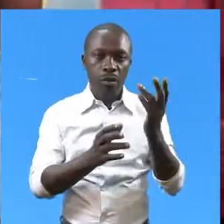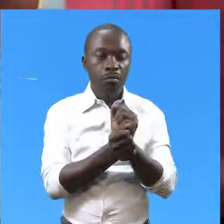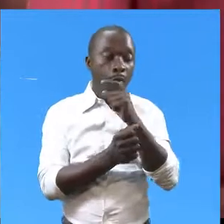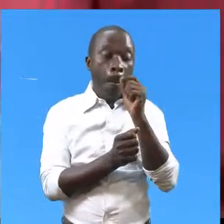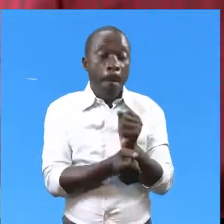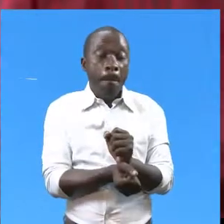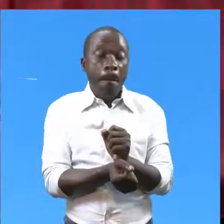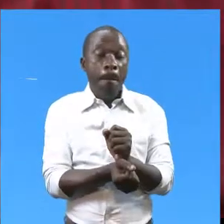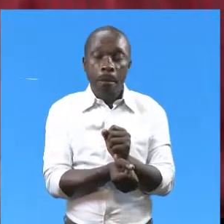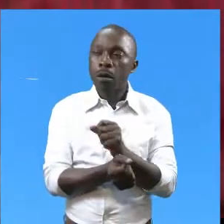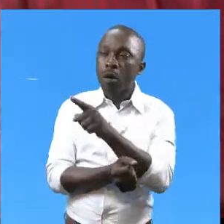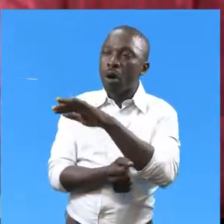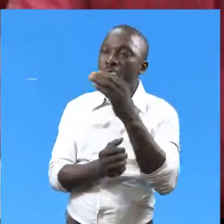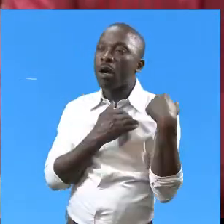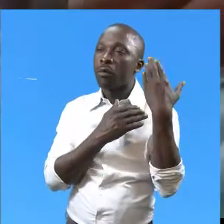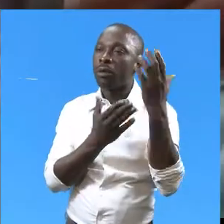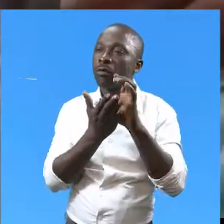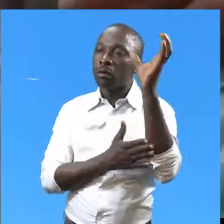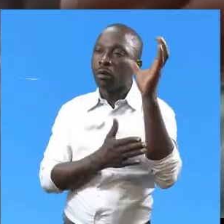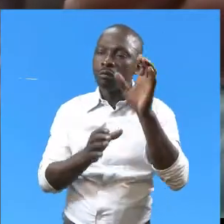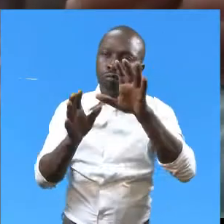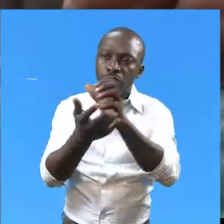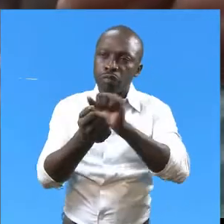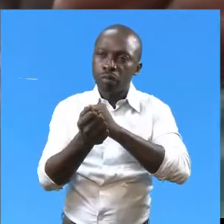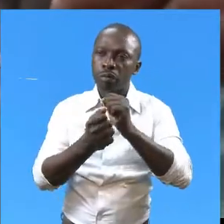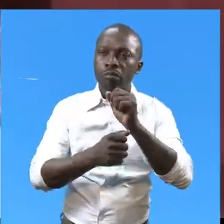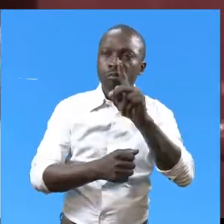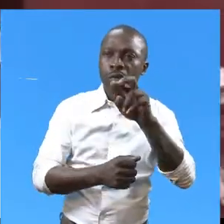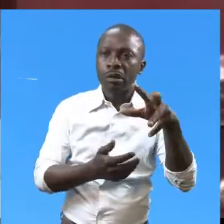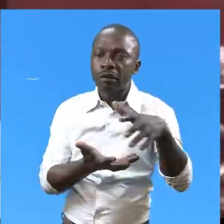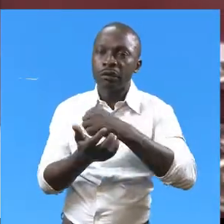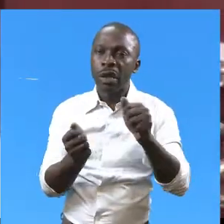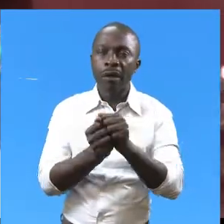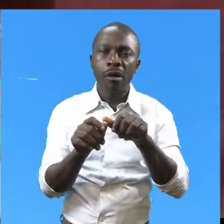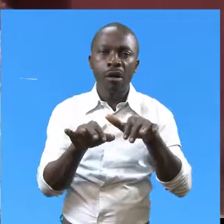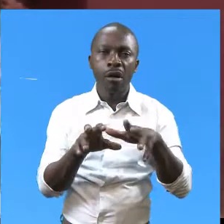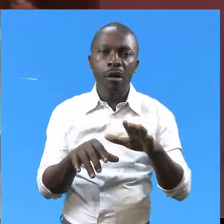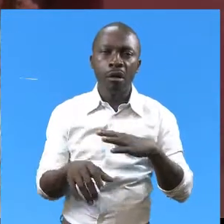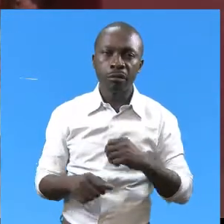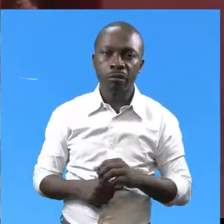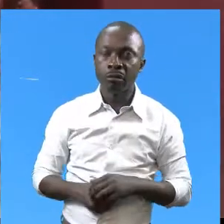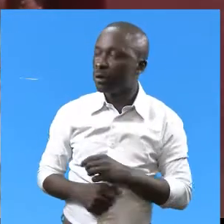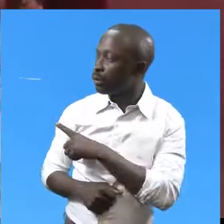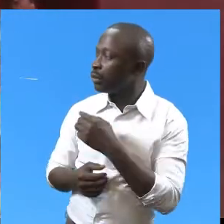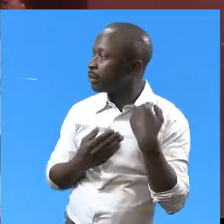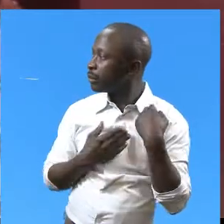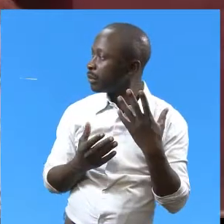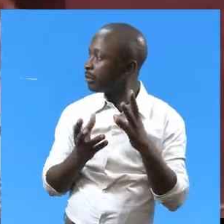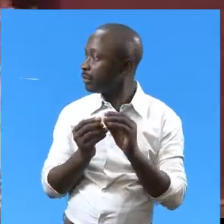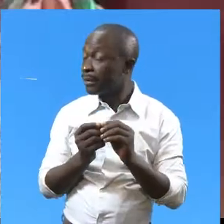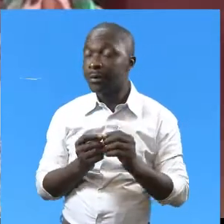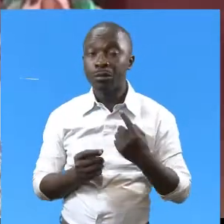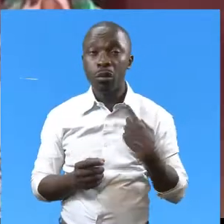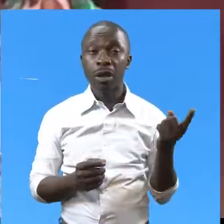proviseur. Après l'avoir fouillé, ils ont emporté un téléviseur et un laptop. J'arrive au lycée ce matin à 6h30, comme